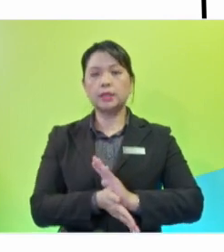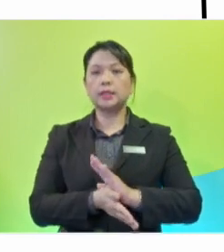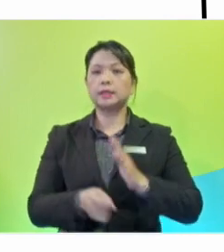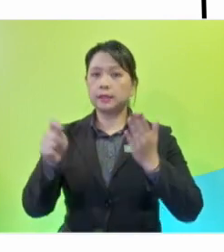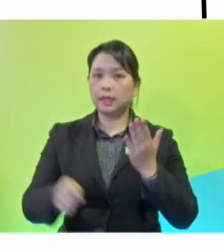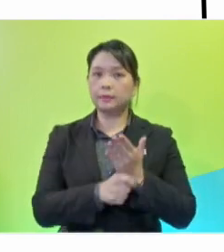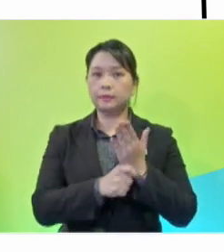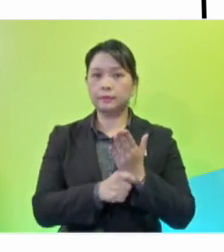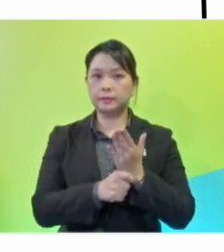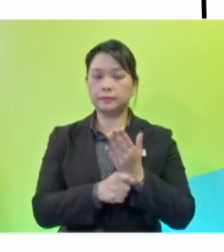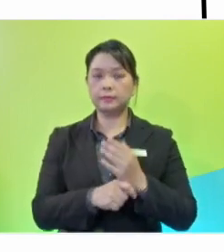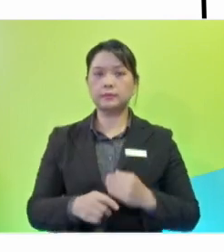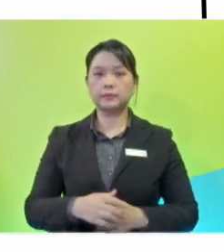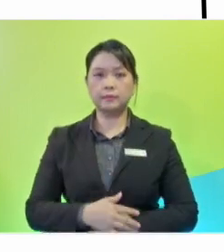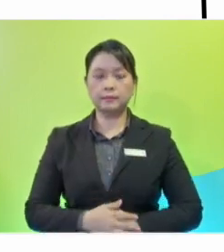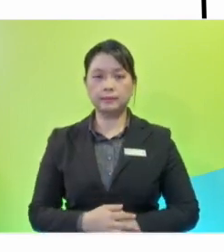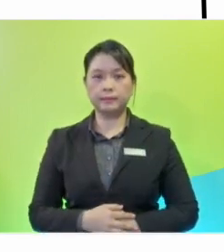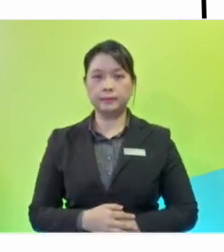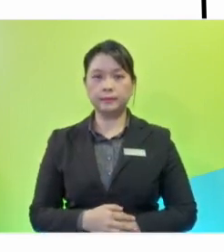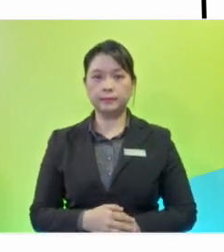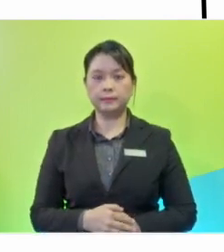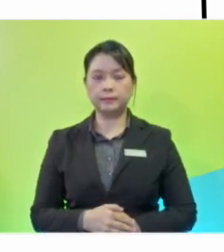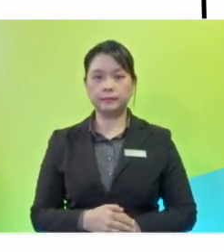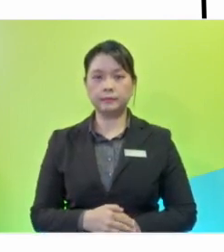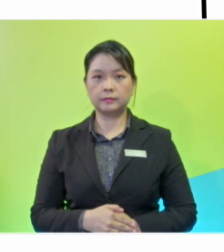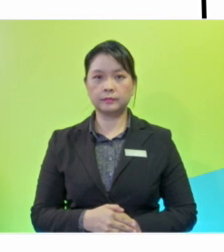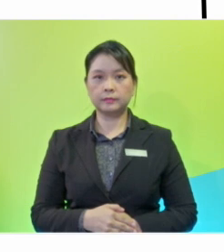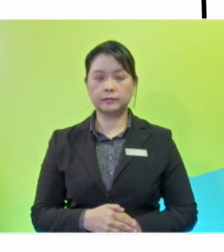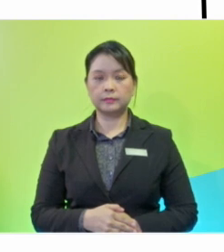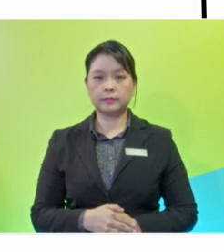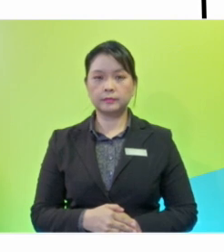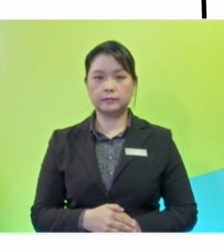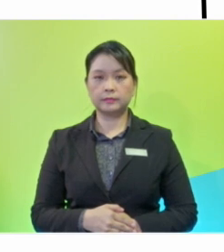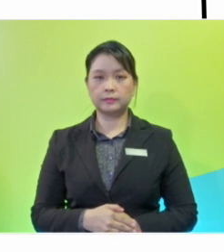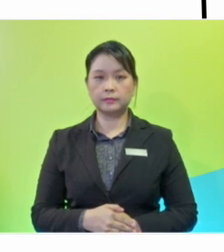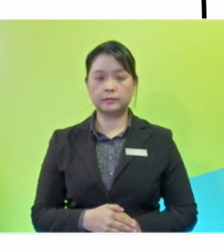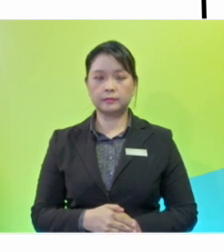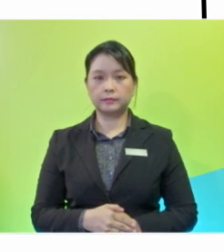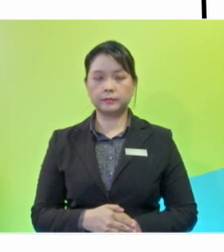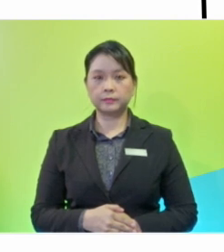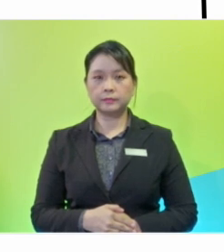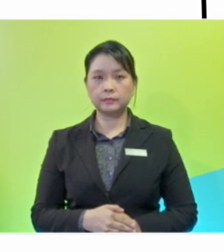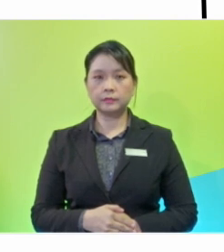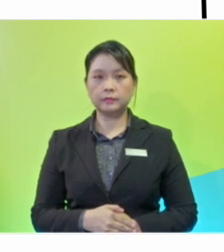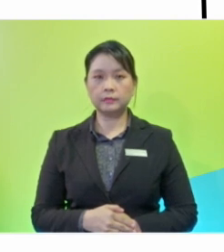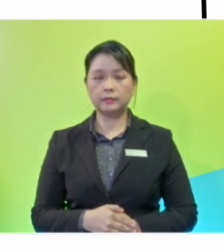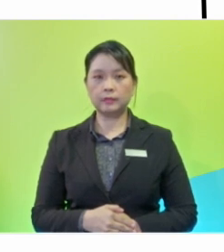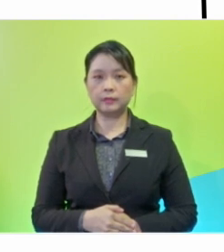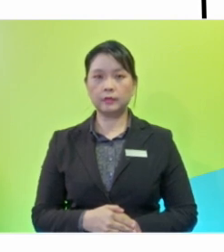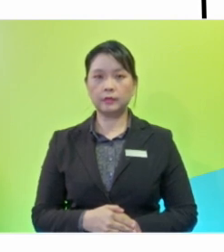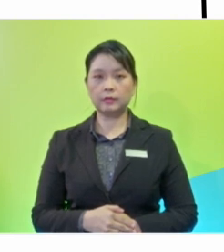27 + log x kos asas 3 oke kemudian